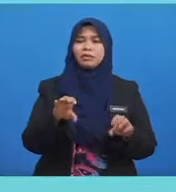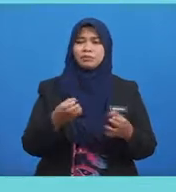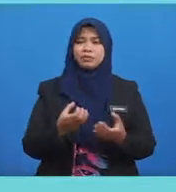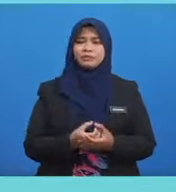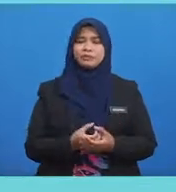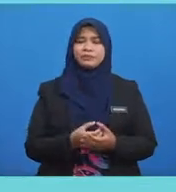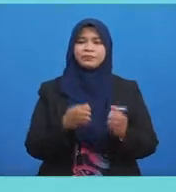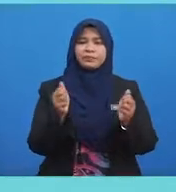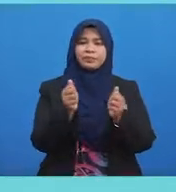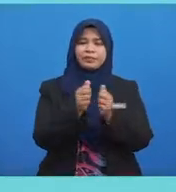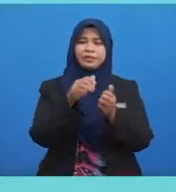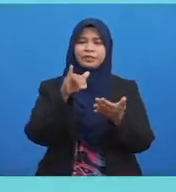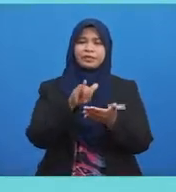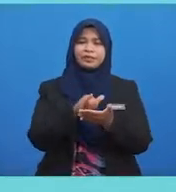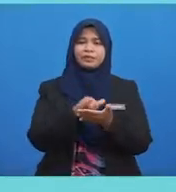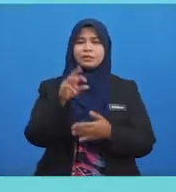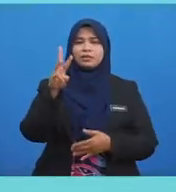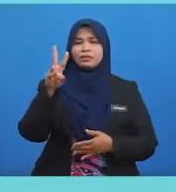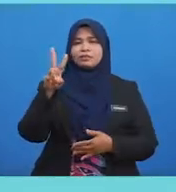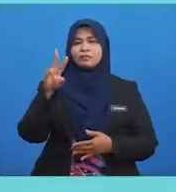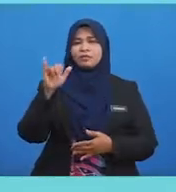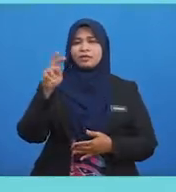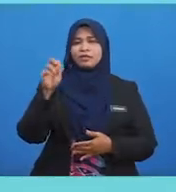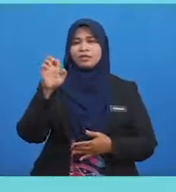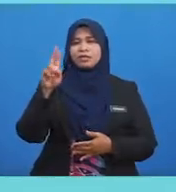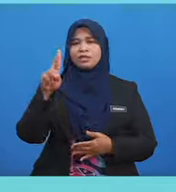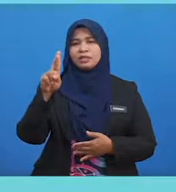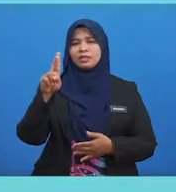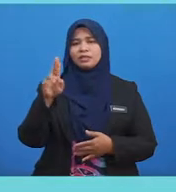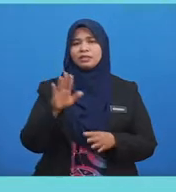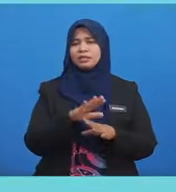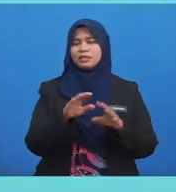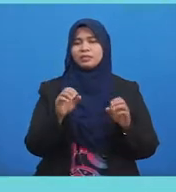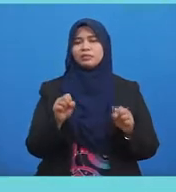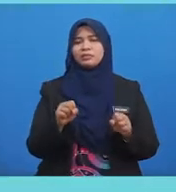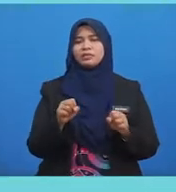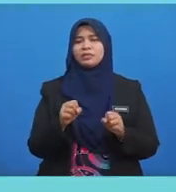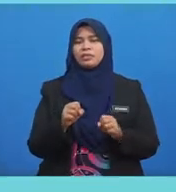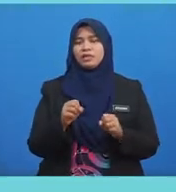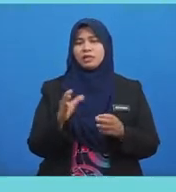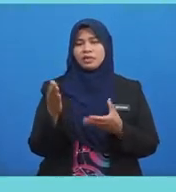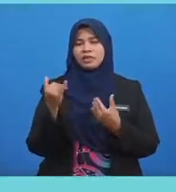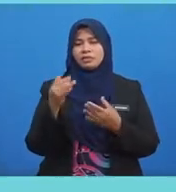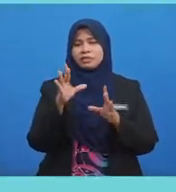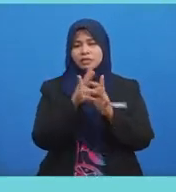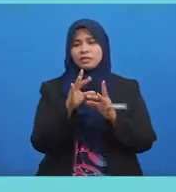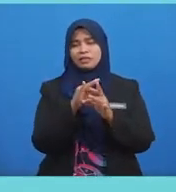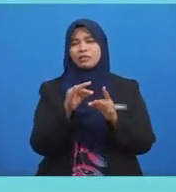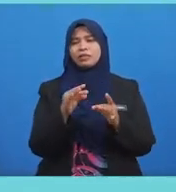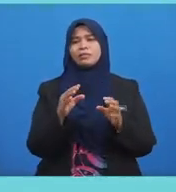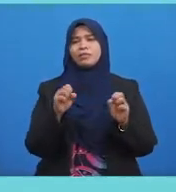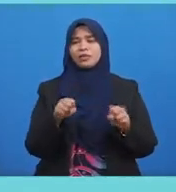demikian. Dengan itu, Vinebrook berharap Sarawak akan dapat menjadi sebuah